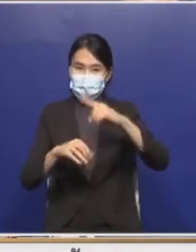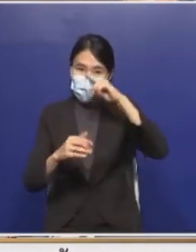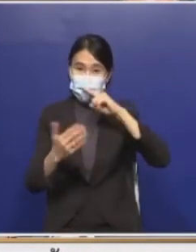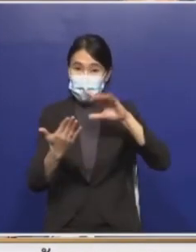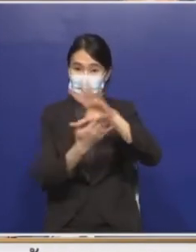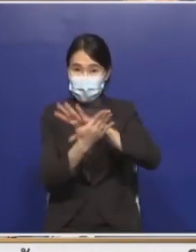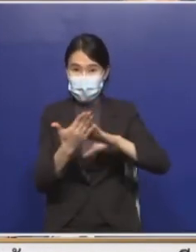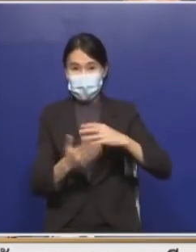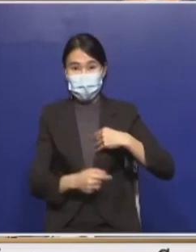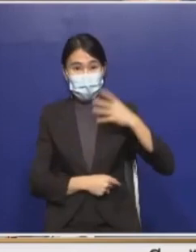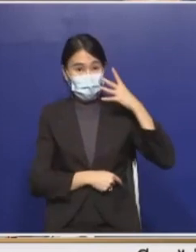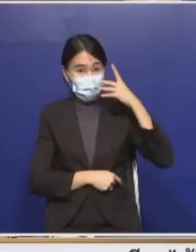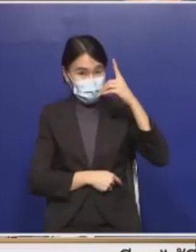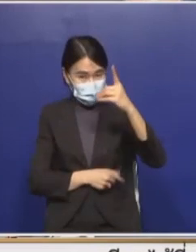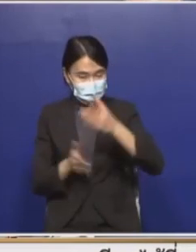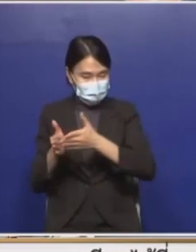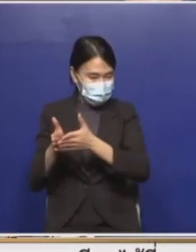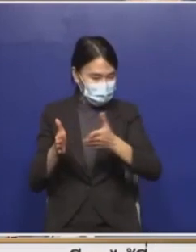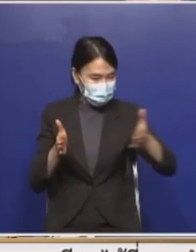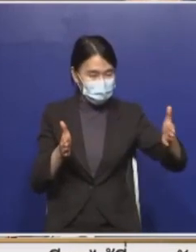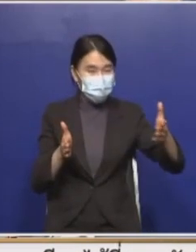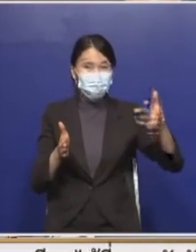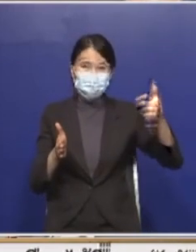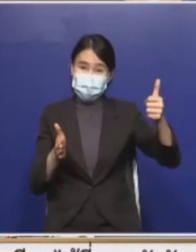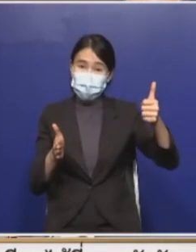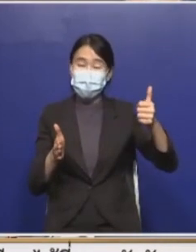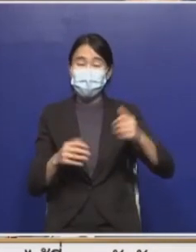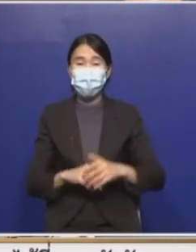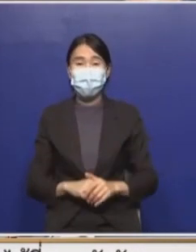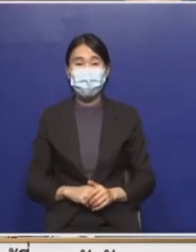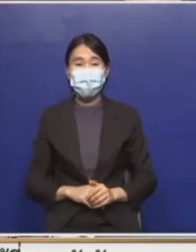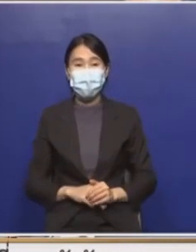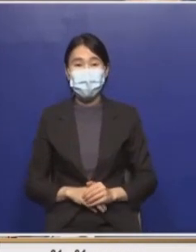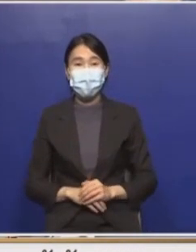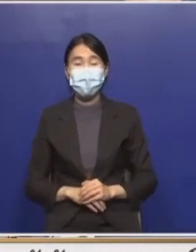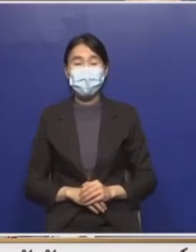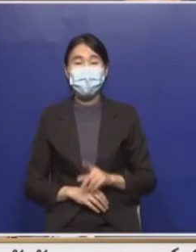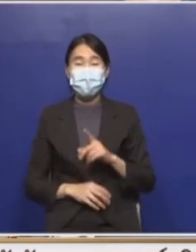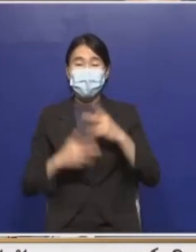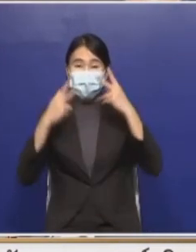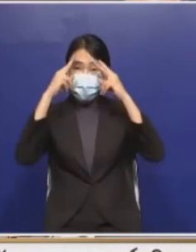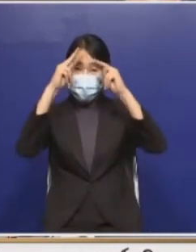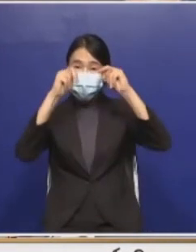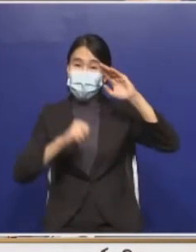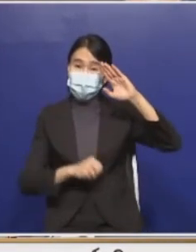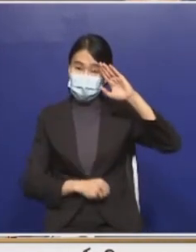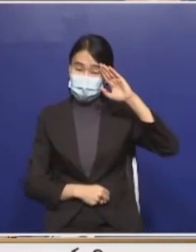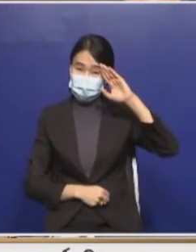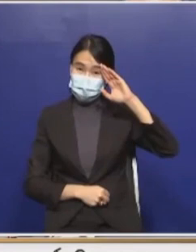วันพรุ่งนี้ท่านจะต้อง